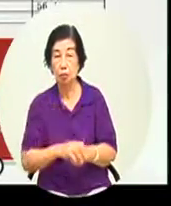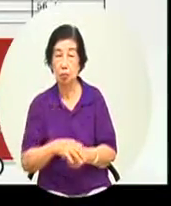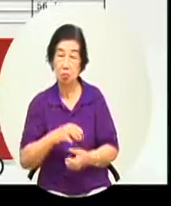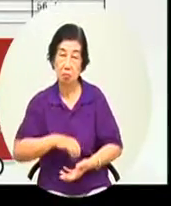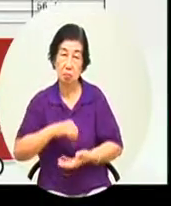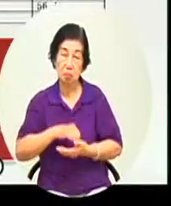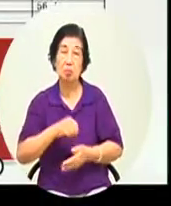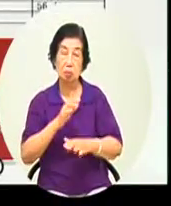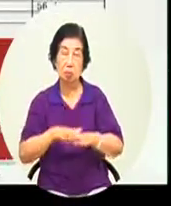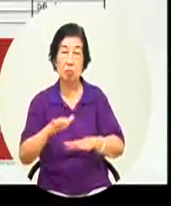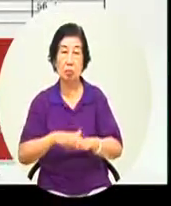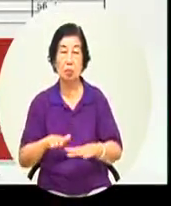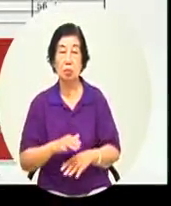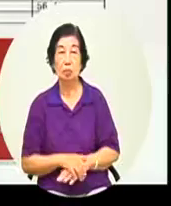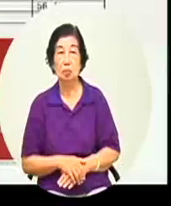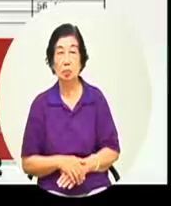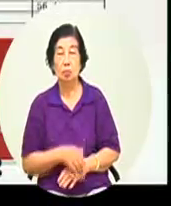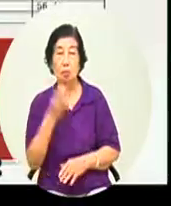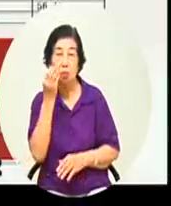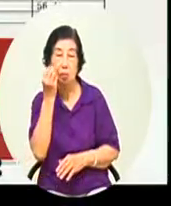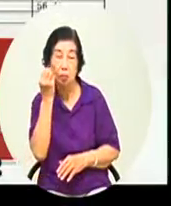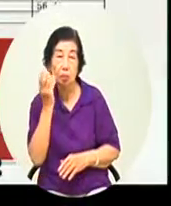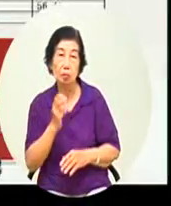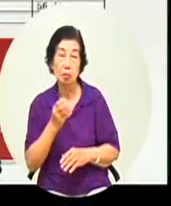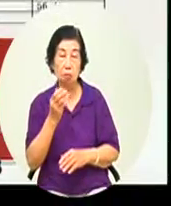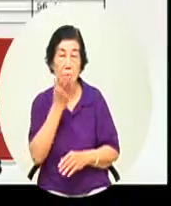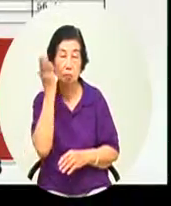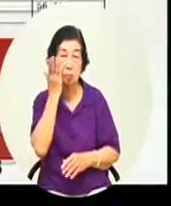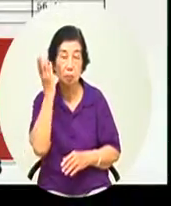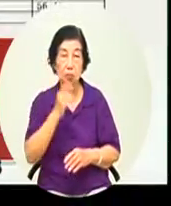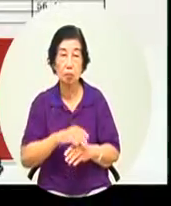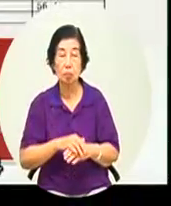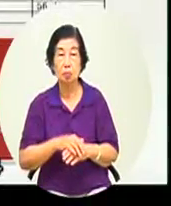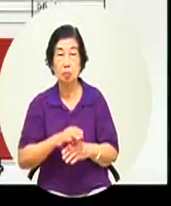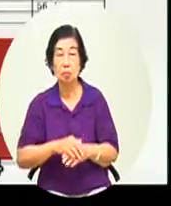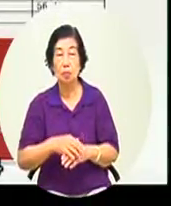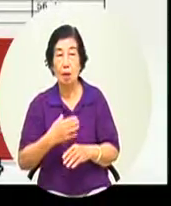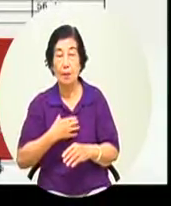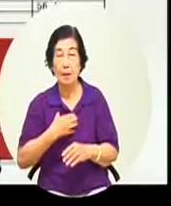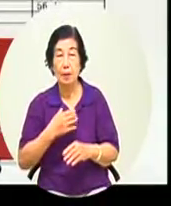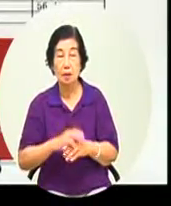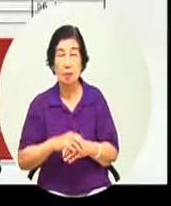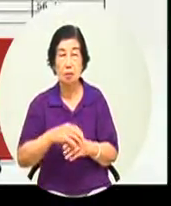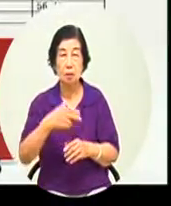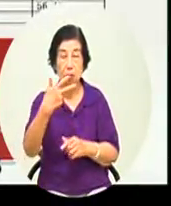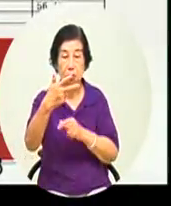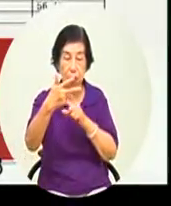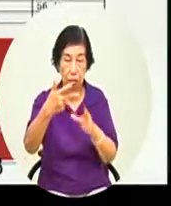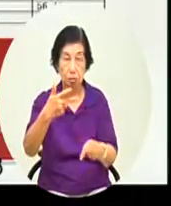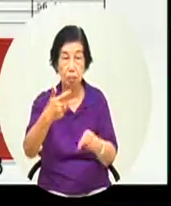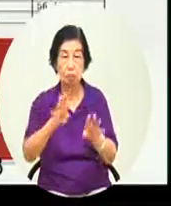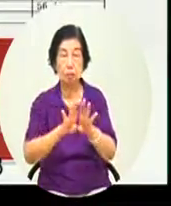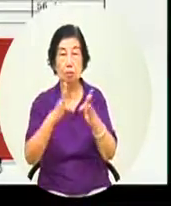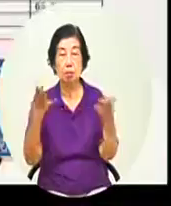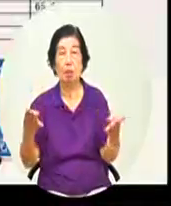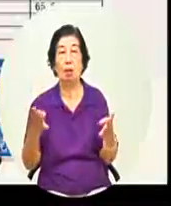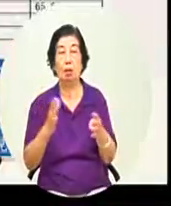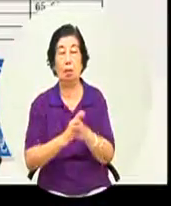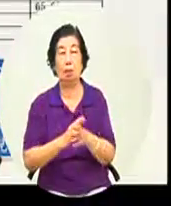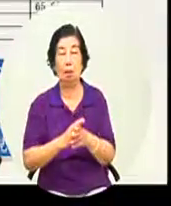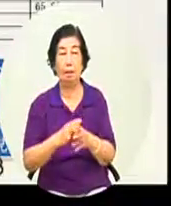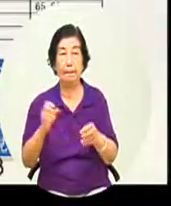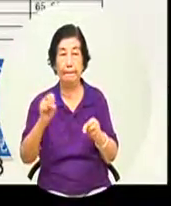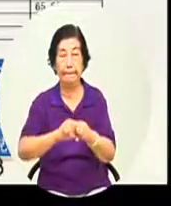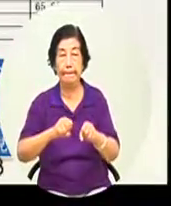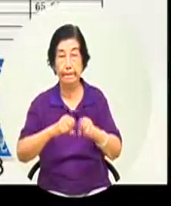哈。观光的危机是不是呢？从七月份就开始扩大了，是不是七月份就开始扩大？有没有